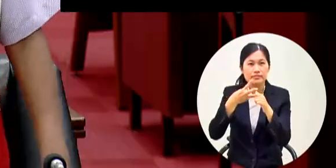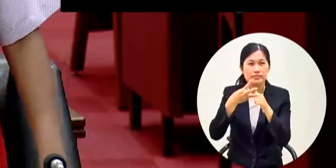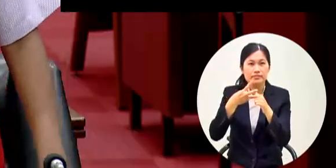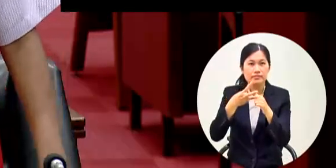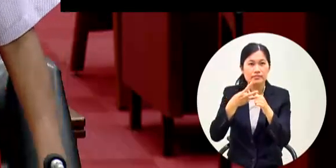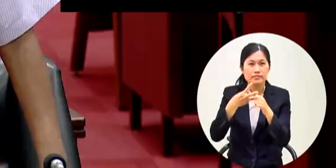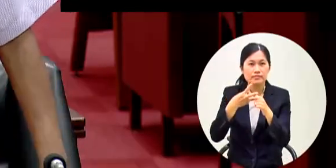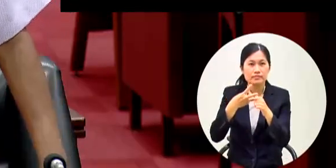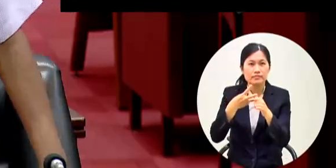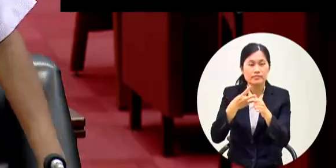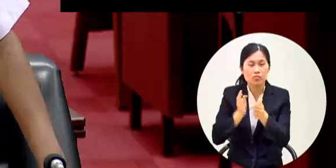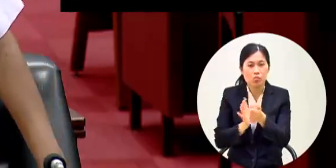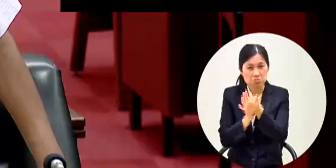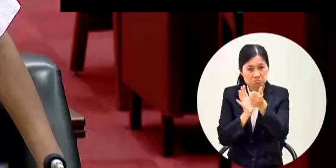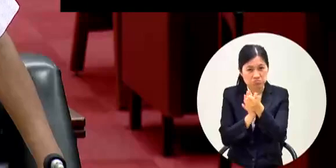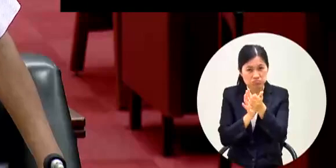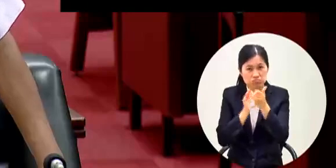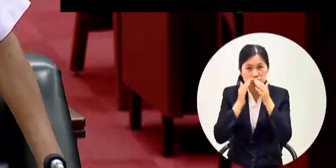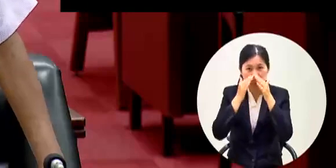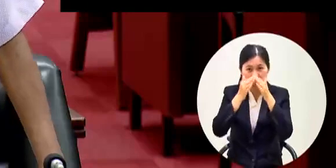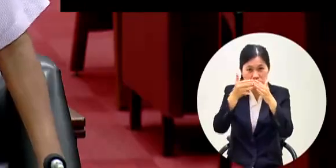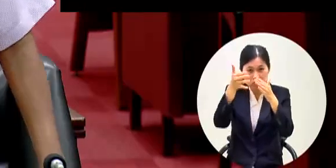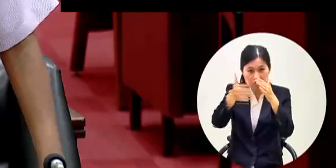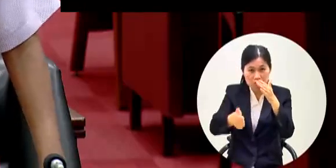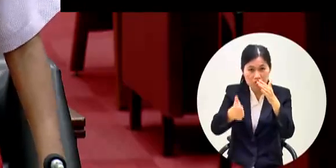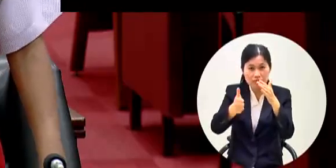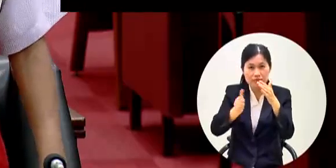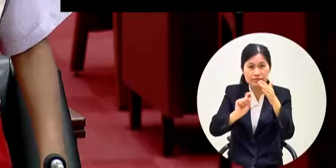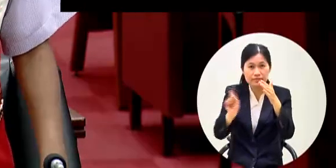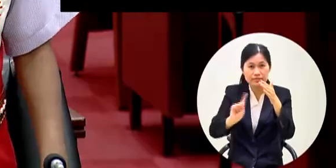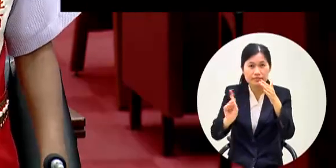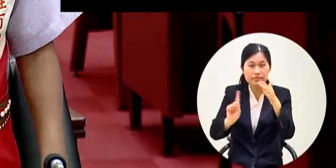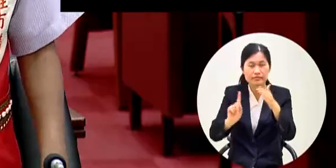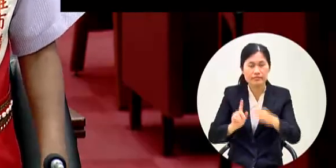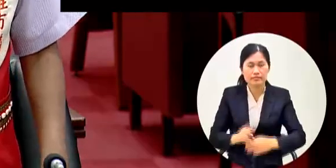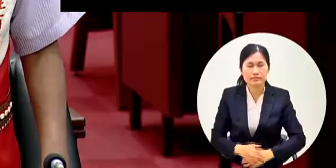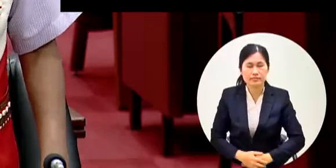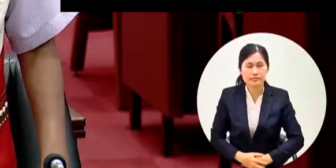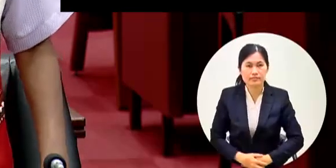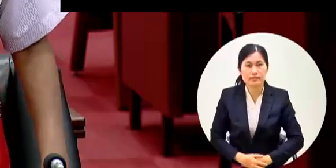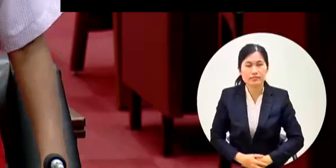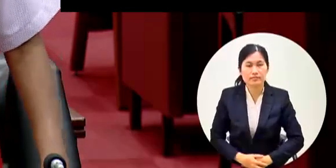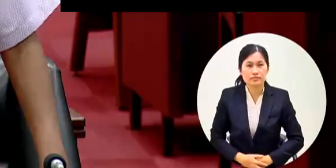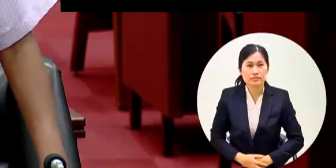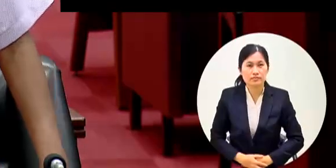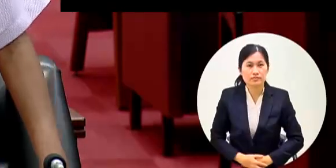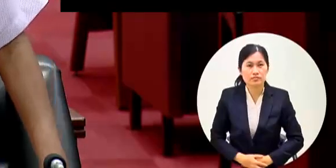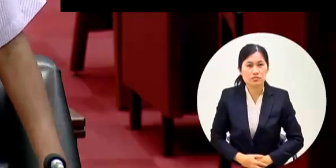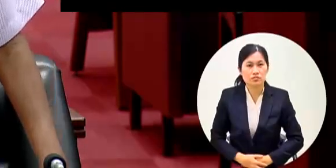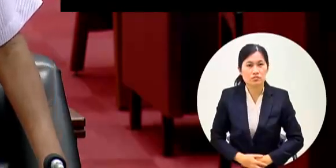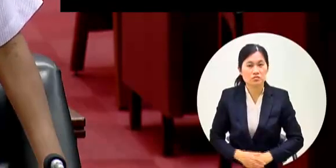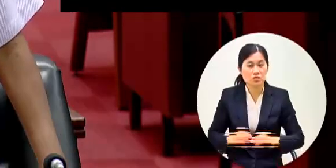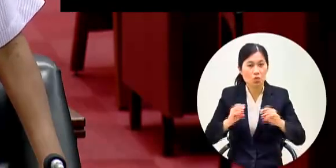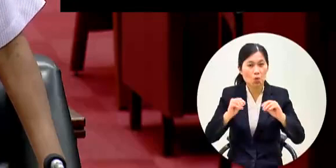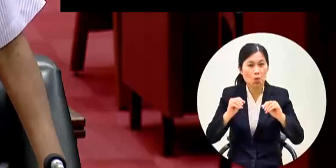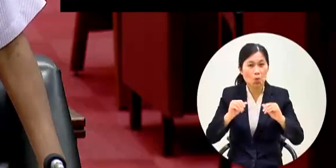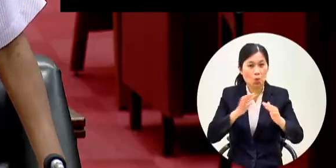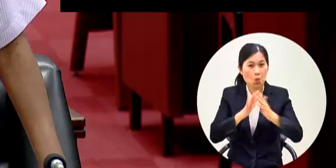开始以前，第三个要勉励我们的市长，